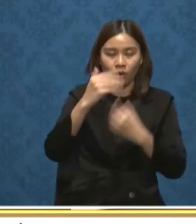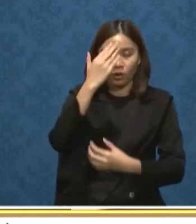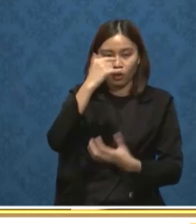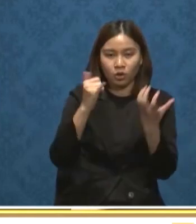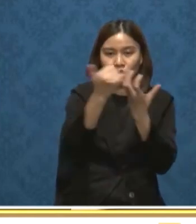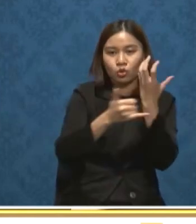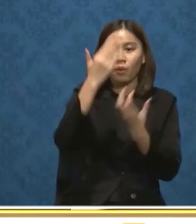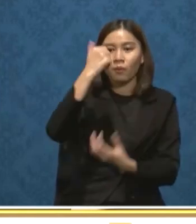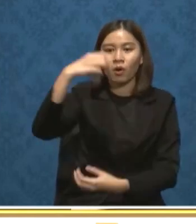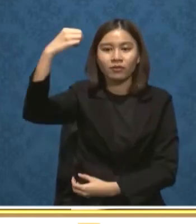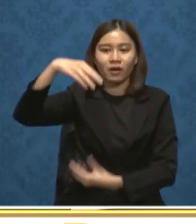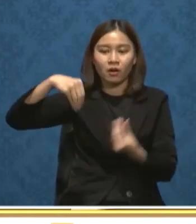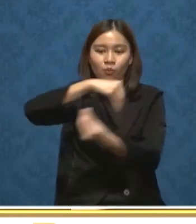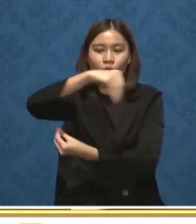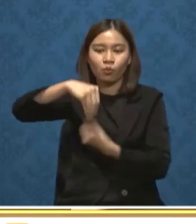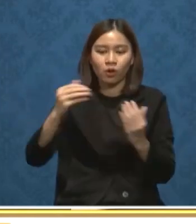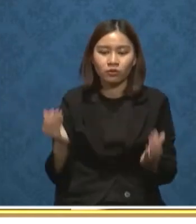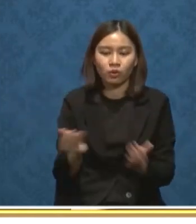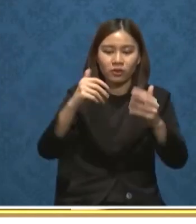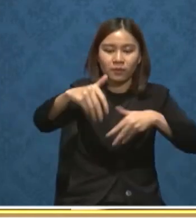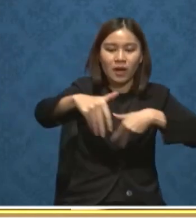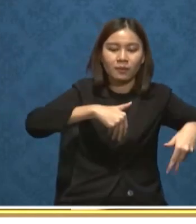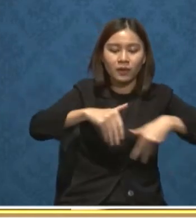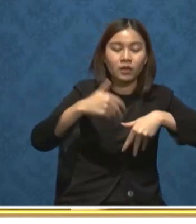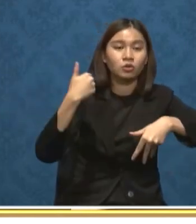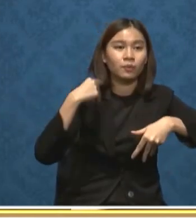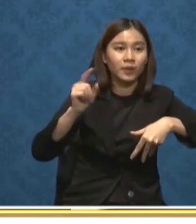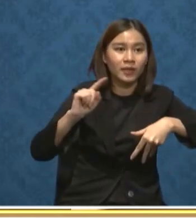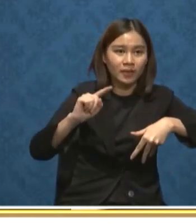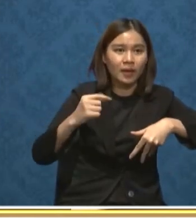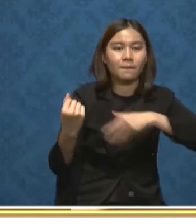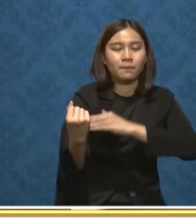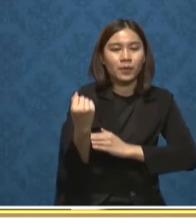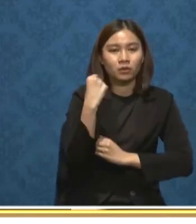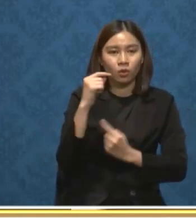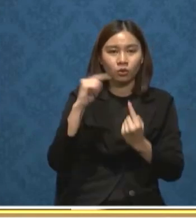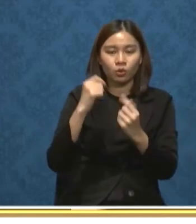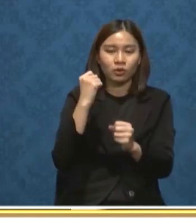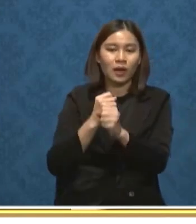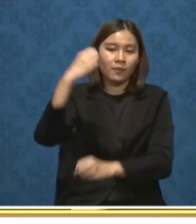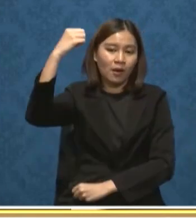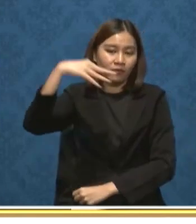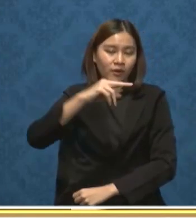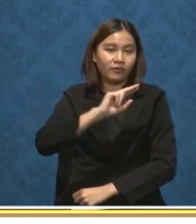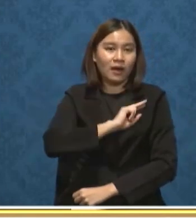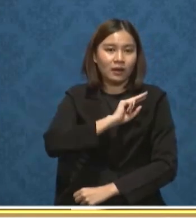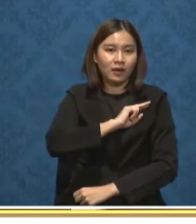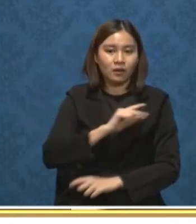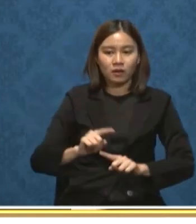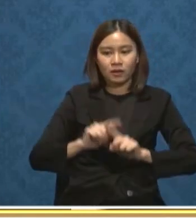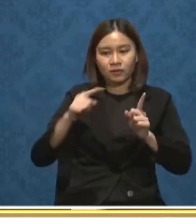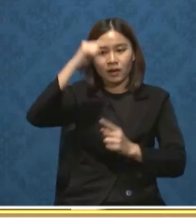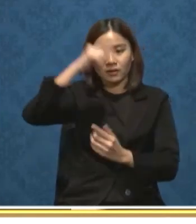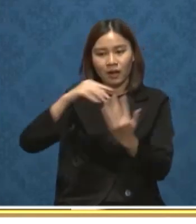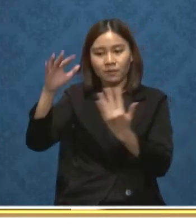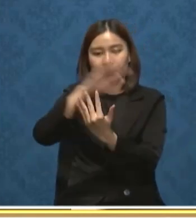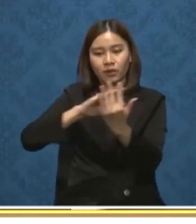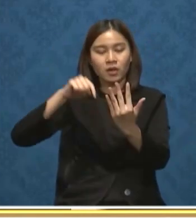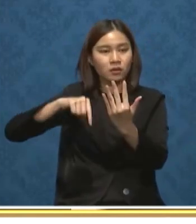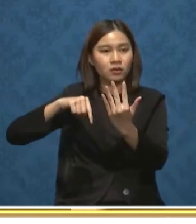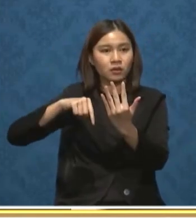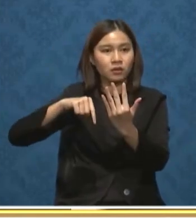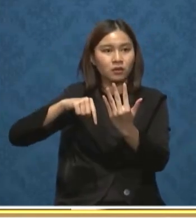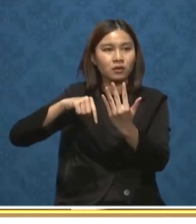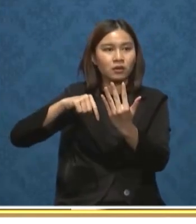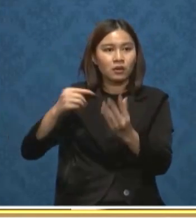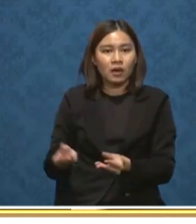น เขาเกินทพลังานหมนวยน แลส่งเสิงใหประชนเขามีความมนคงในกผลิไฟฟ้าดวยตัวเองแต่ของเราเอาไป